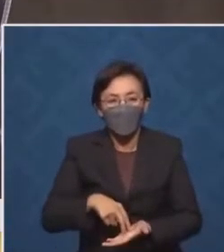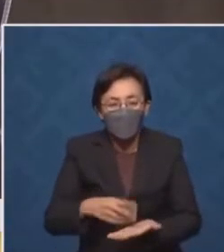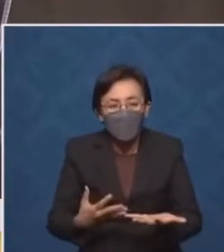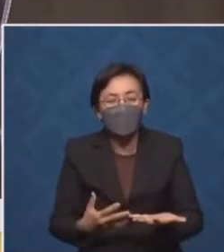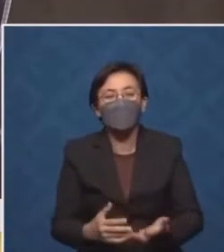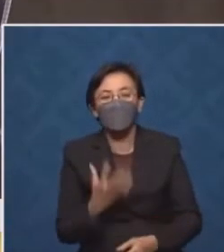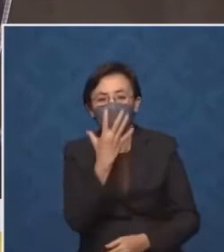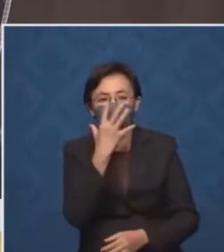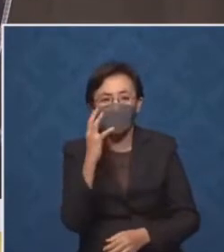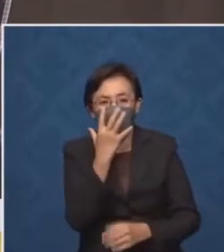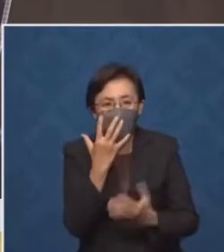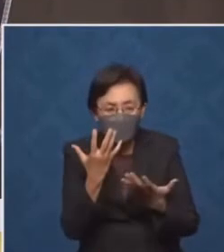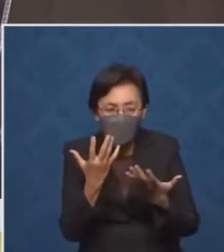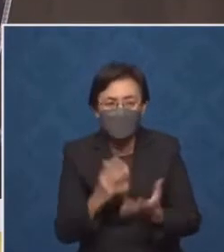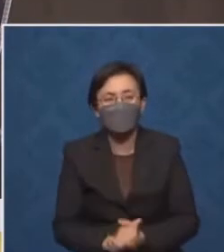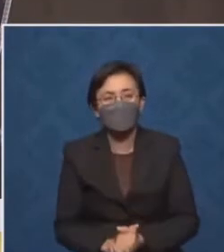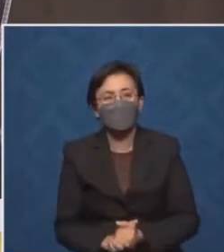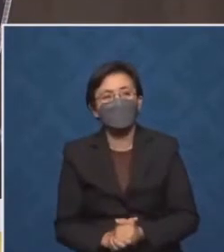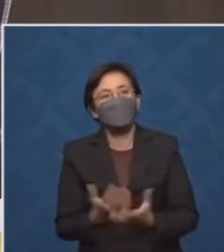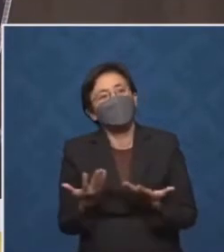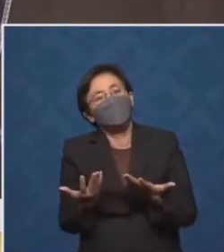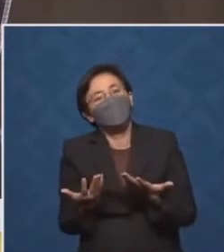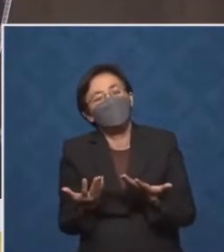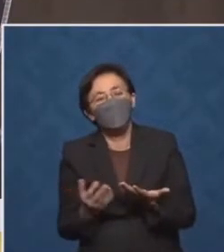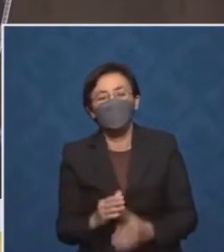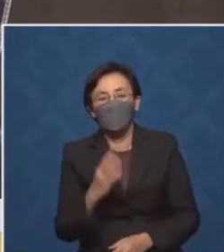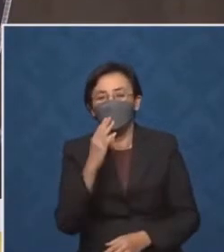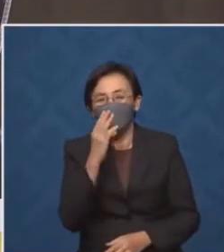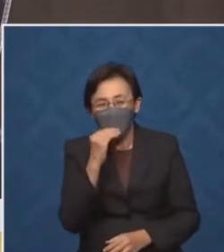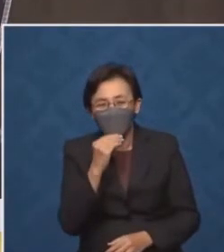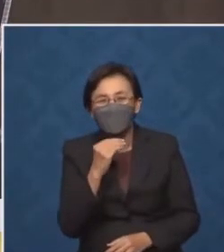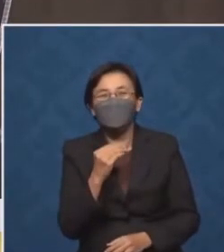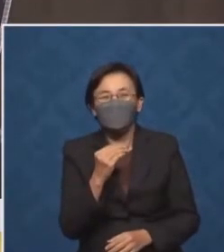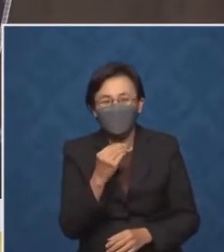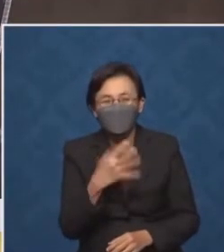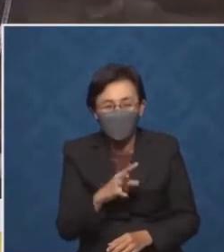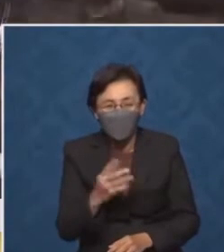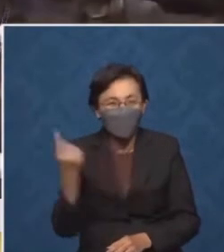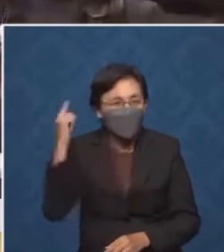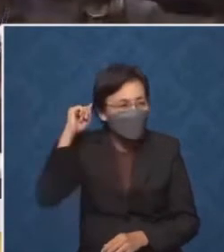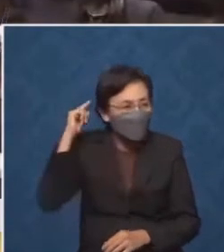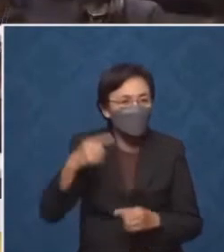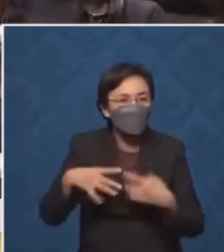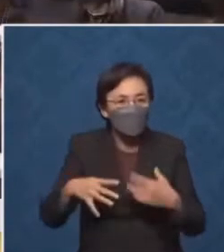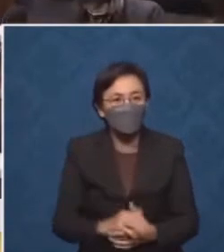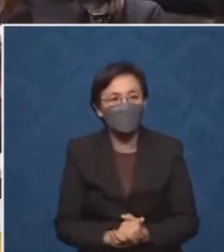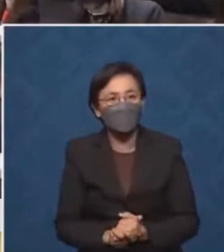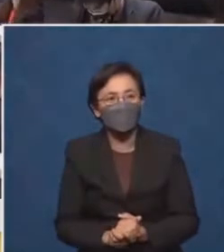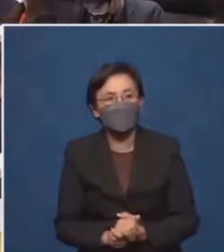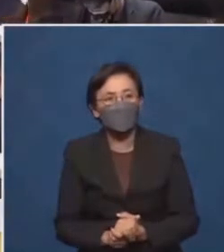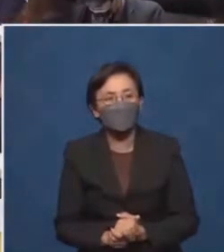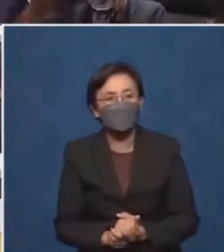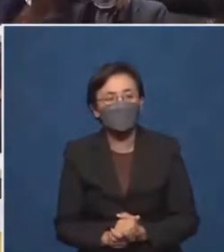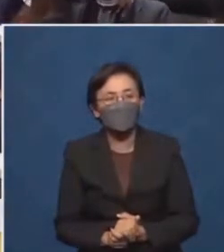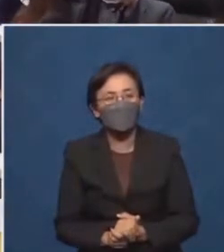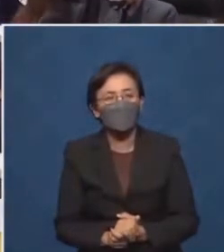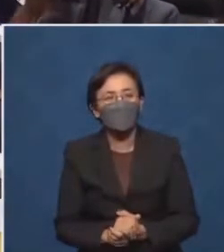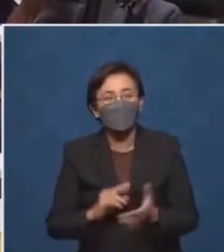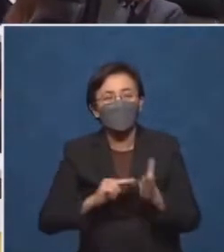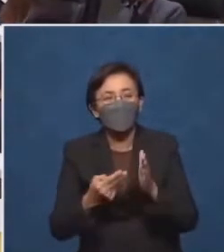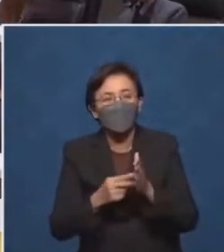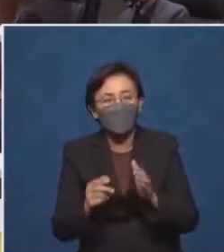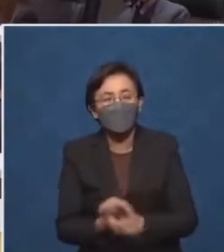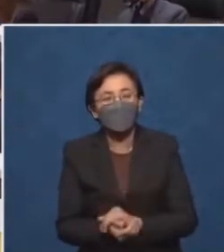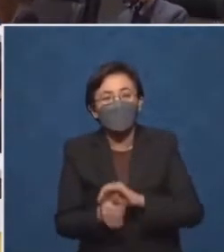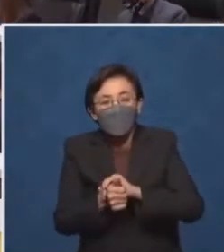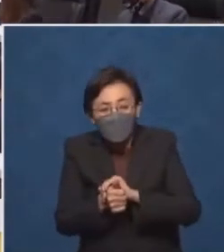หน้าให้ความว่าหน่าอย่างจะหยางหรือ หนารเตาด Mercury คือเตา